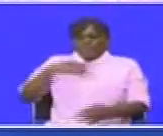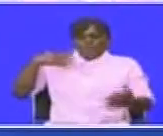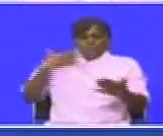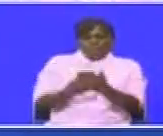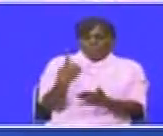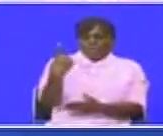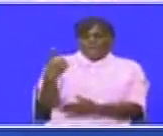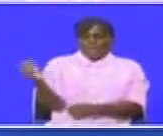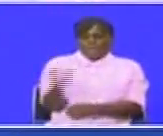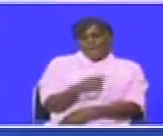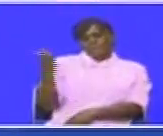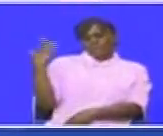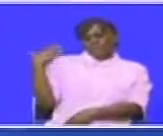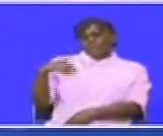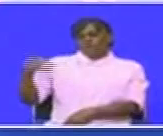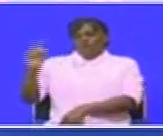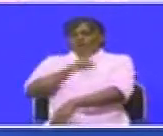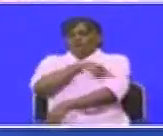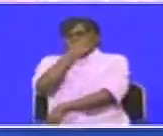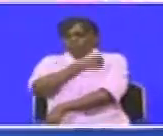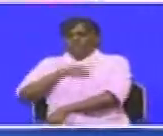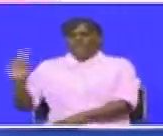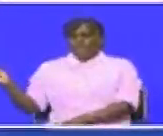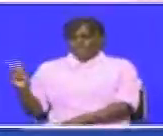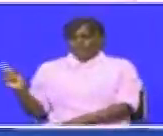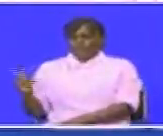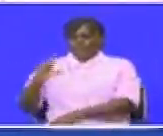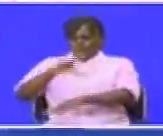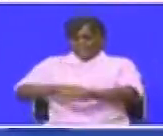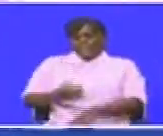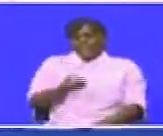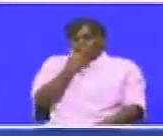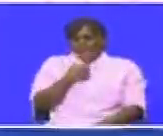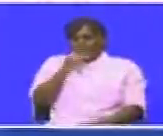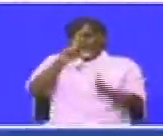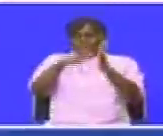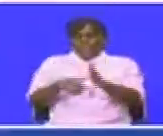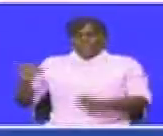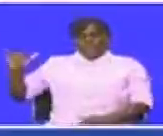mwezi mmoja uliopita alipopelekwa katika hospitali ya Nairobi kupata matibabu